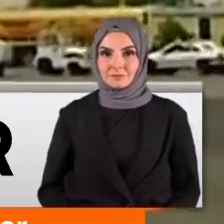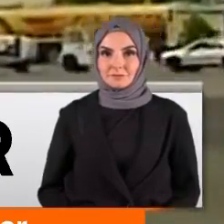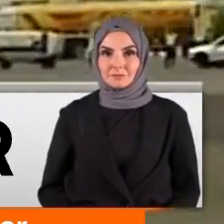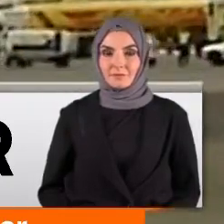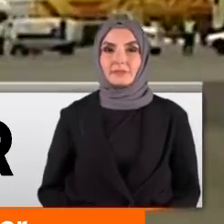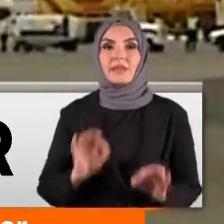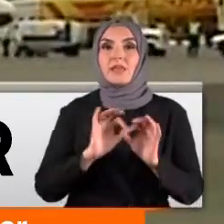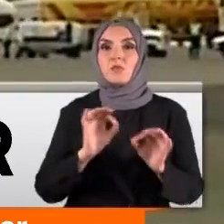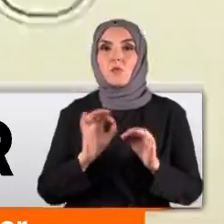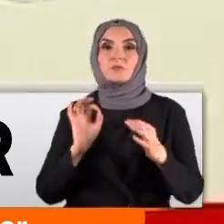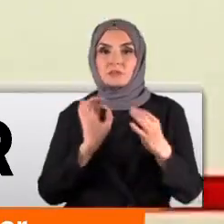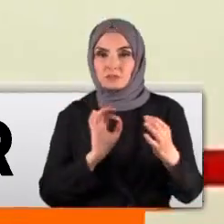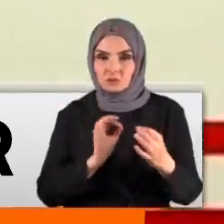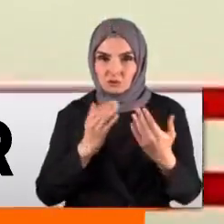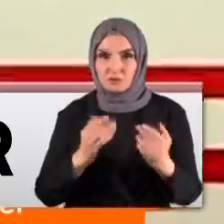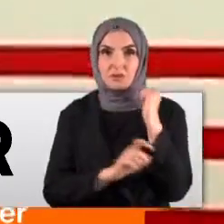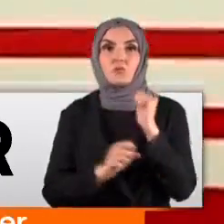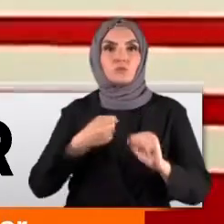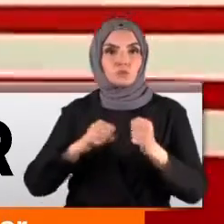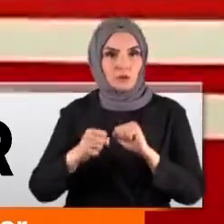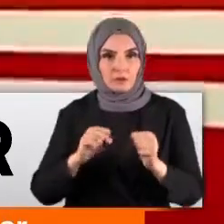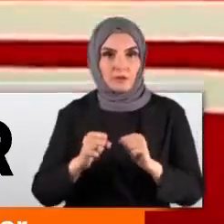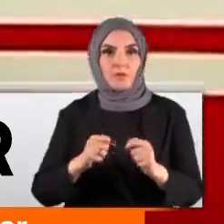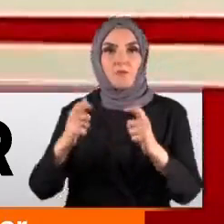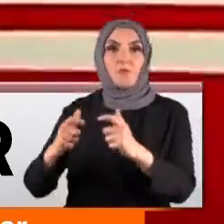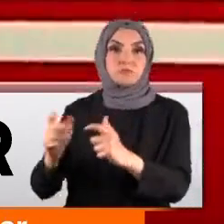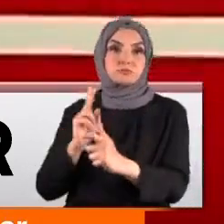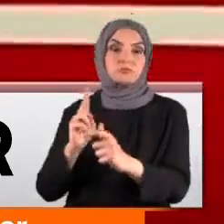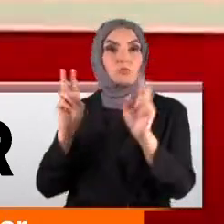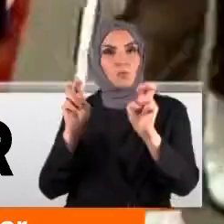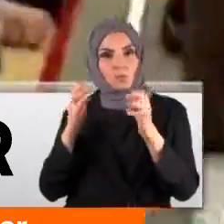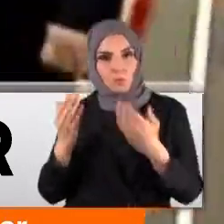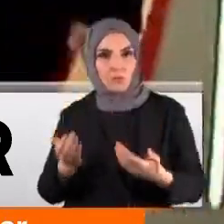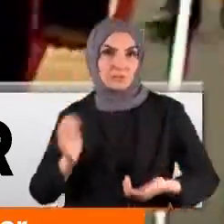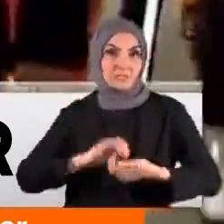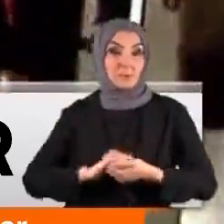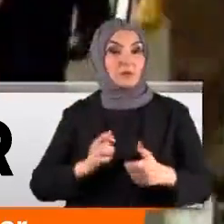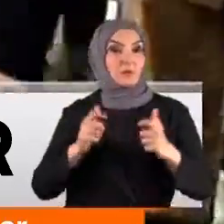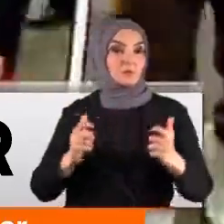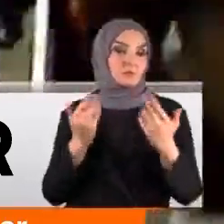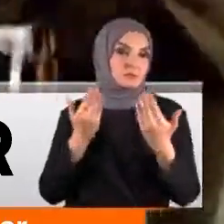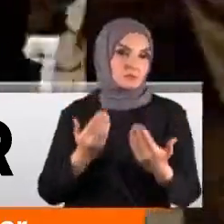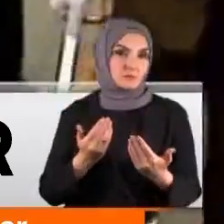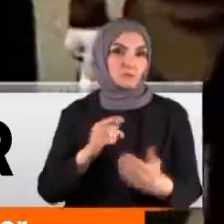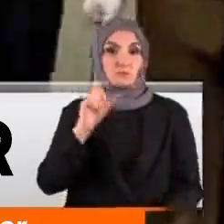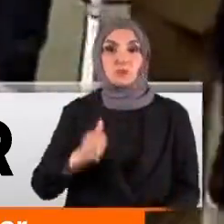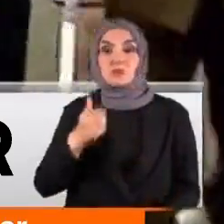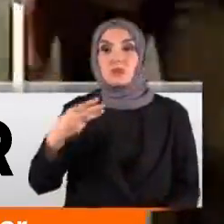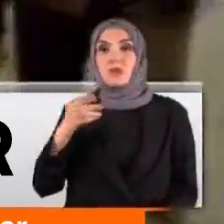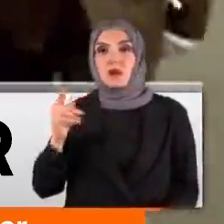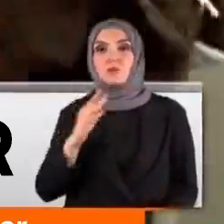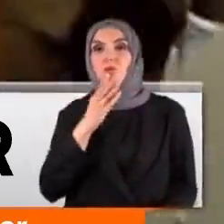Ekonomik ilişkiler, terörle mücadele, bölgesel konular ve işbirliğinin geliştirilmesi. Cumhurbaşkanı Erdoğan'ın 4 yıl aranın